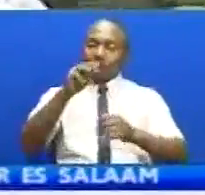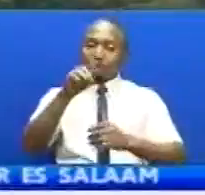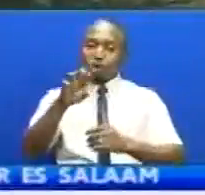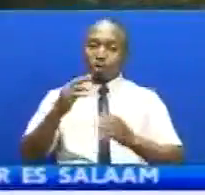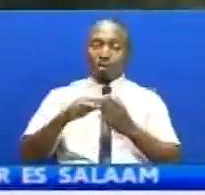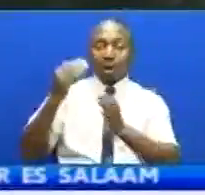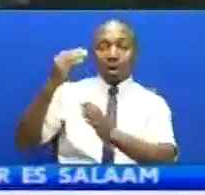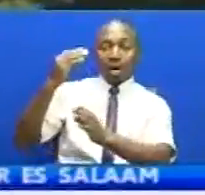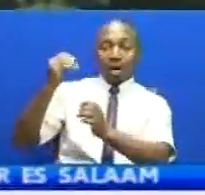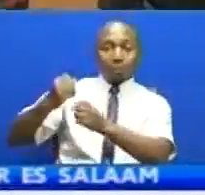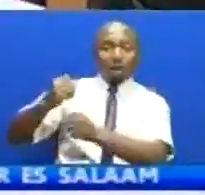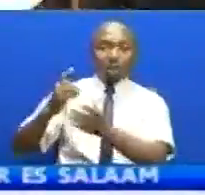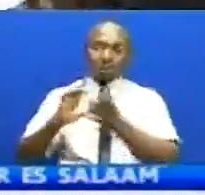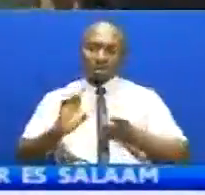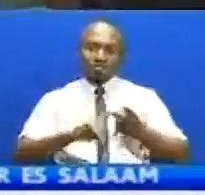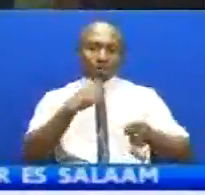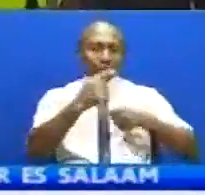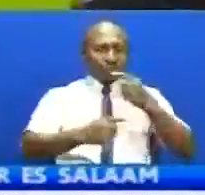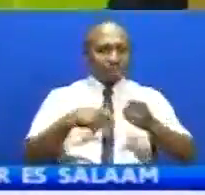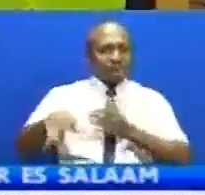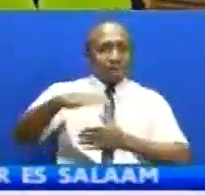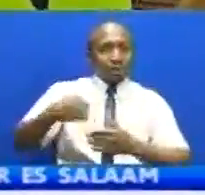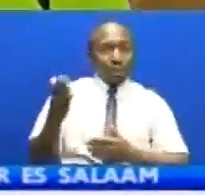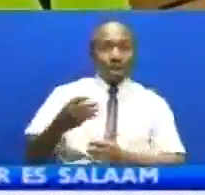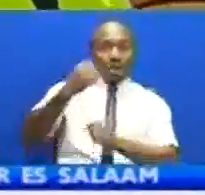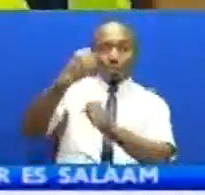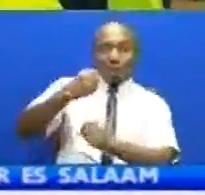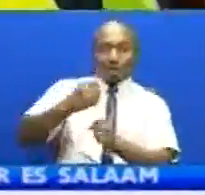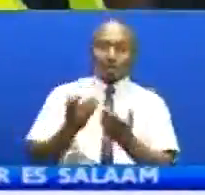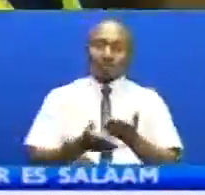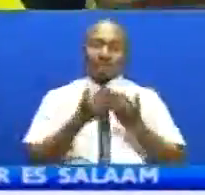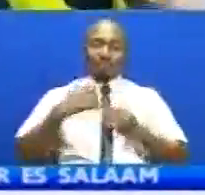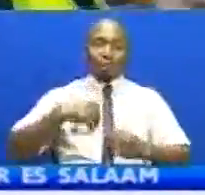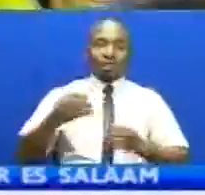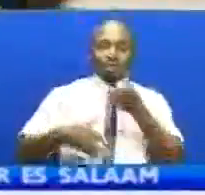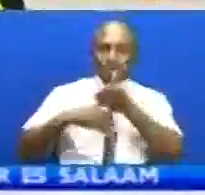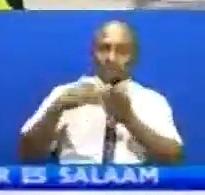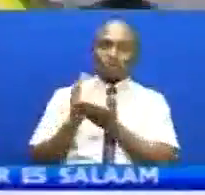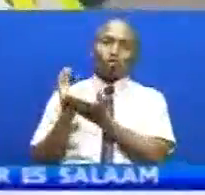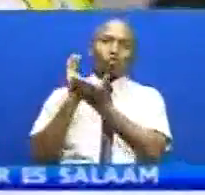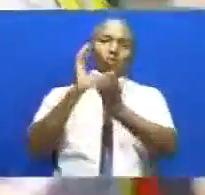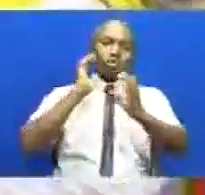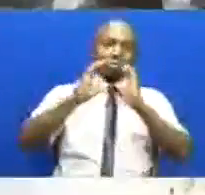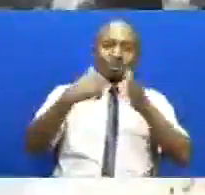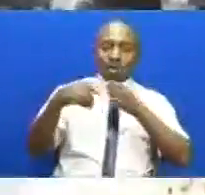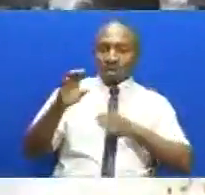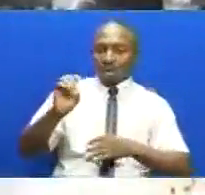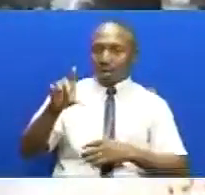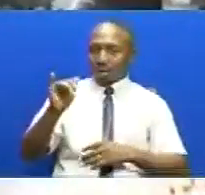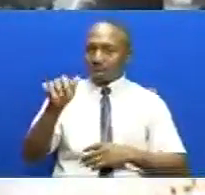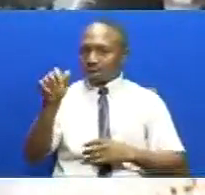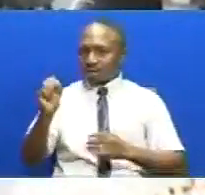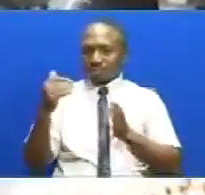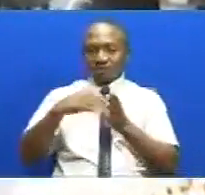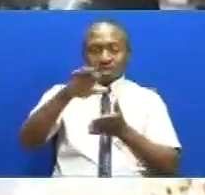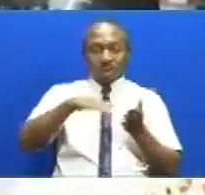Mwenge jijini Dar es Salaam unaendelea katika eneo hili la Mwenge. Naibu waziri wa ujenzi, uchukuzi na mawasiliano Elias Kwandikwa amefika